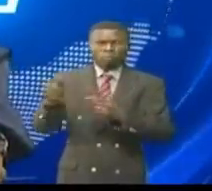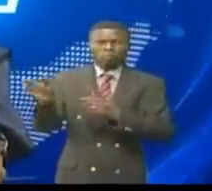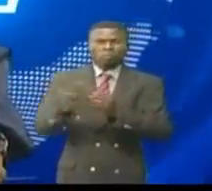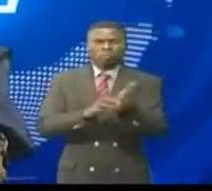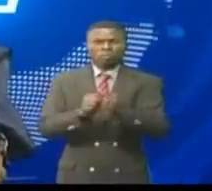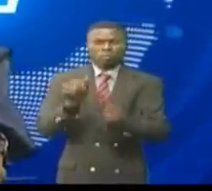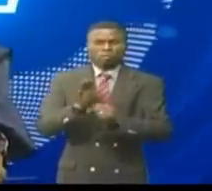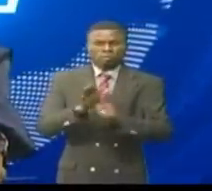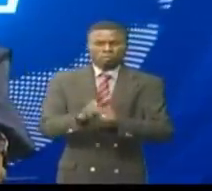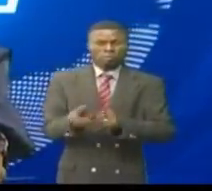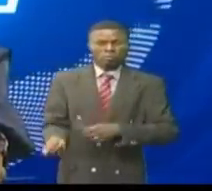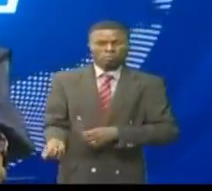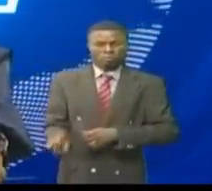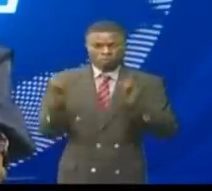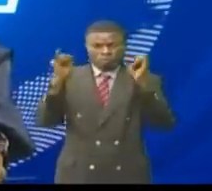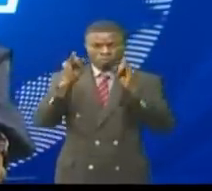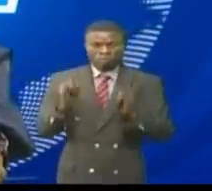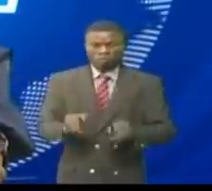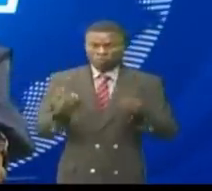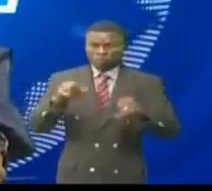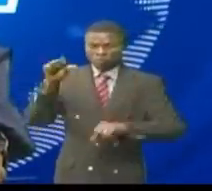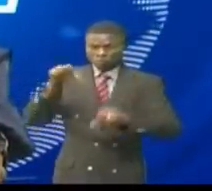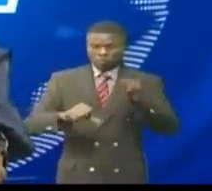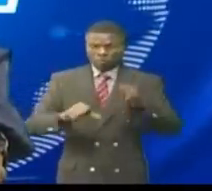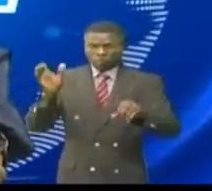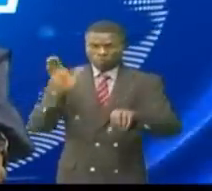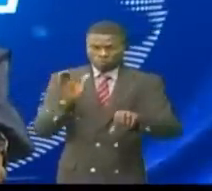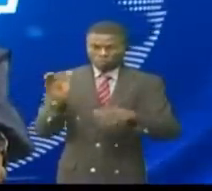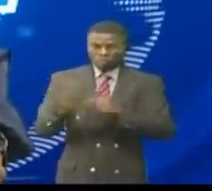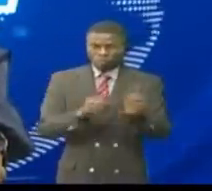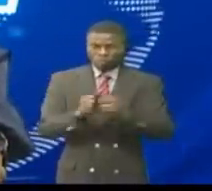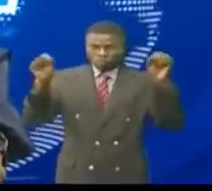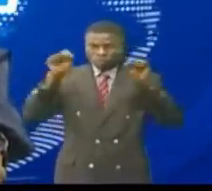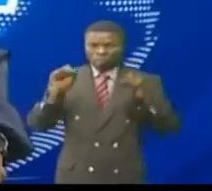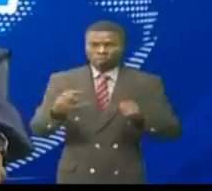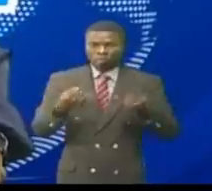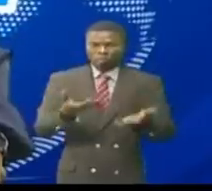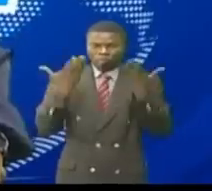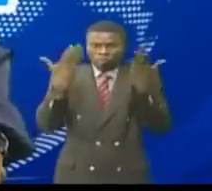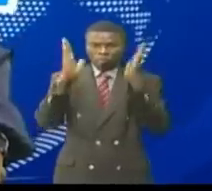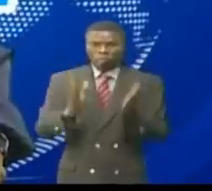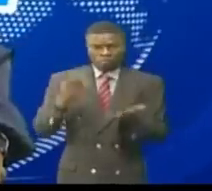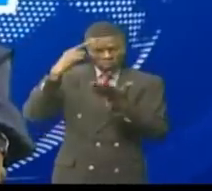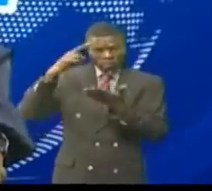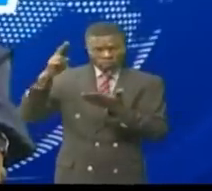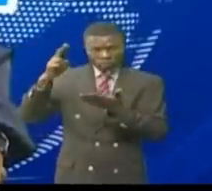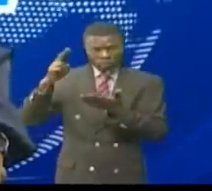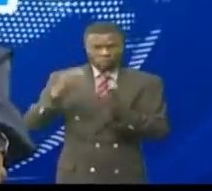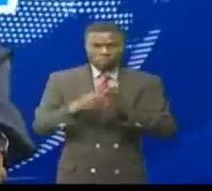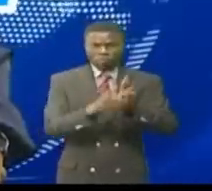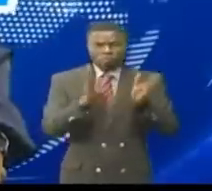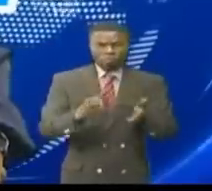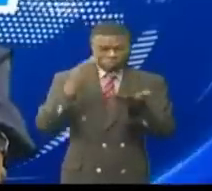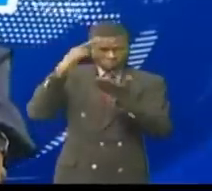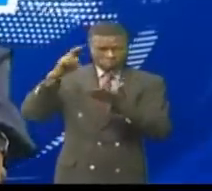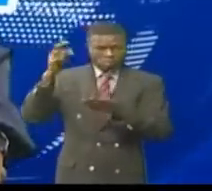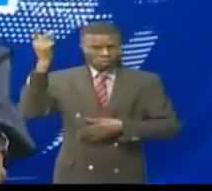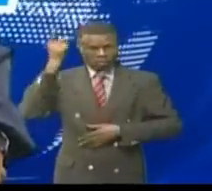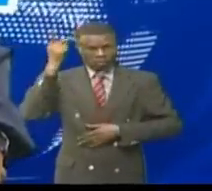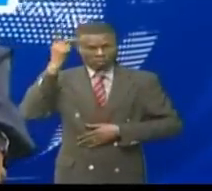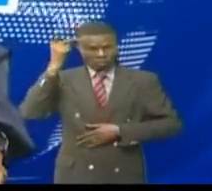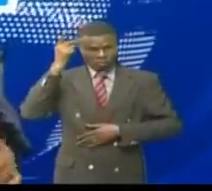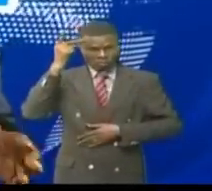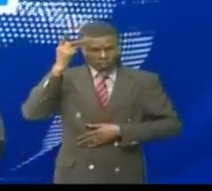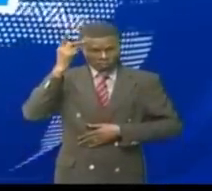nombreuses fraudes informatiques et atteintes au système traitant des données, les étudiants de l'Université Leadership Academy Kinshasa ont